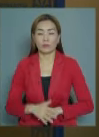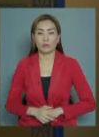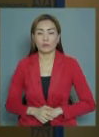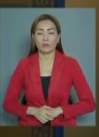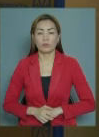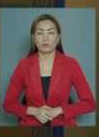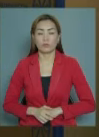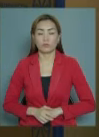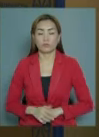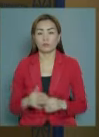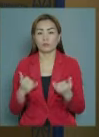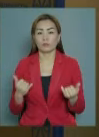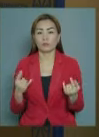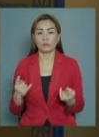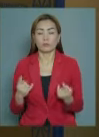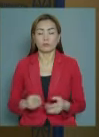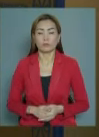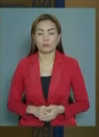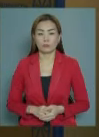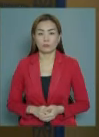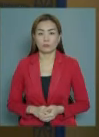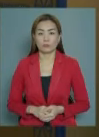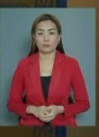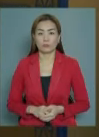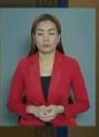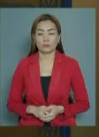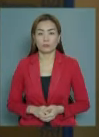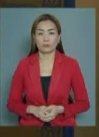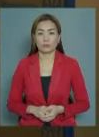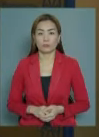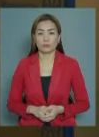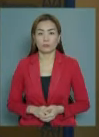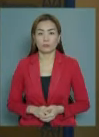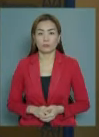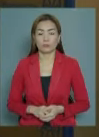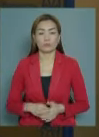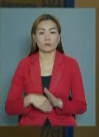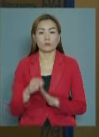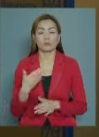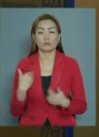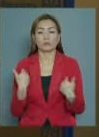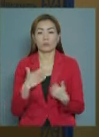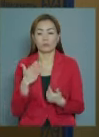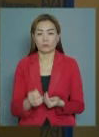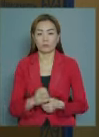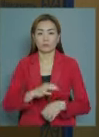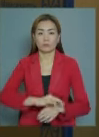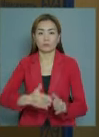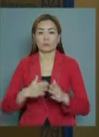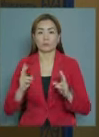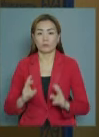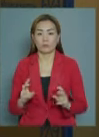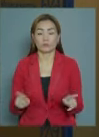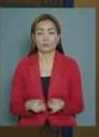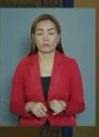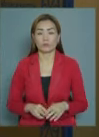Мобильді қосымша қазіргі таңда үлкен бізге өзінің жақсы әсерін тигізуде. Ол дегеніміз науқастар үйден